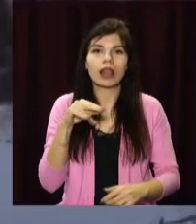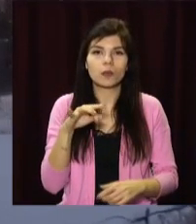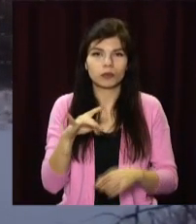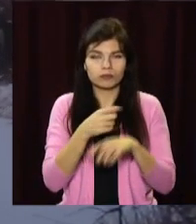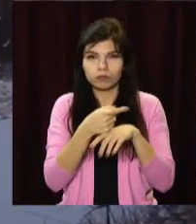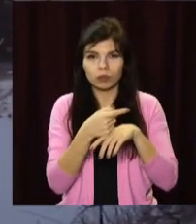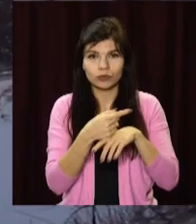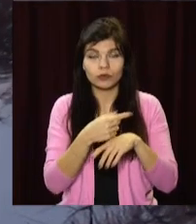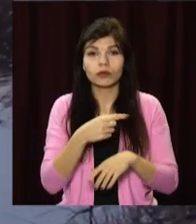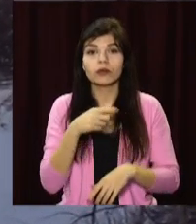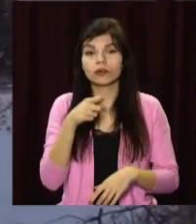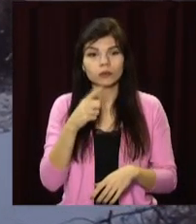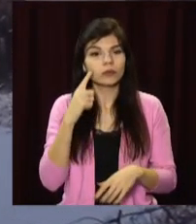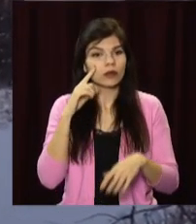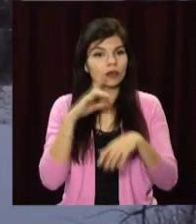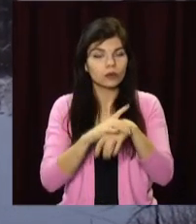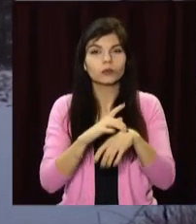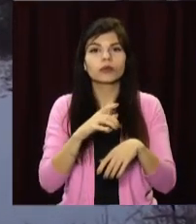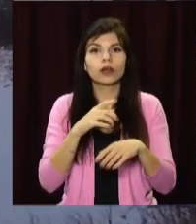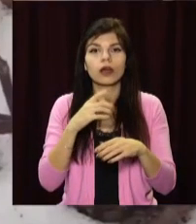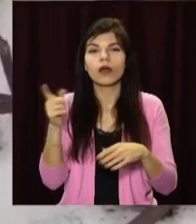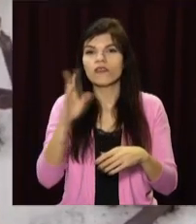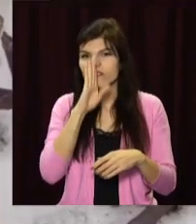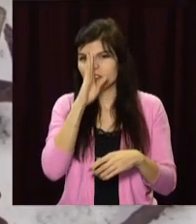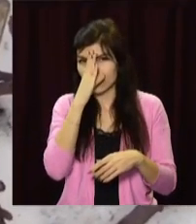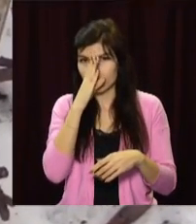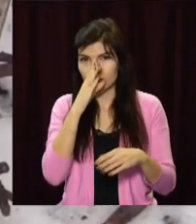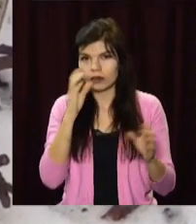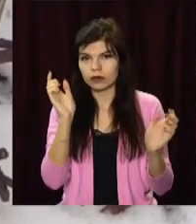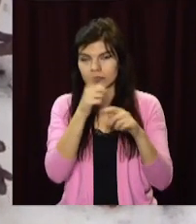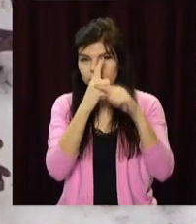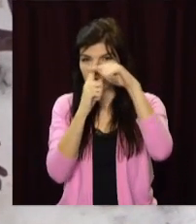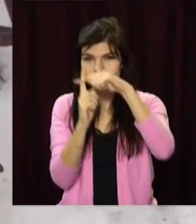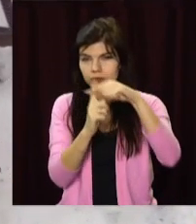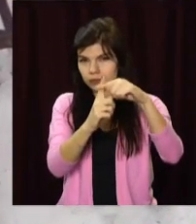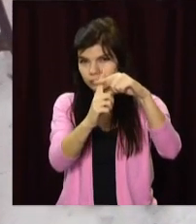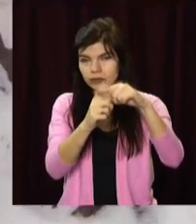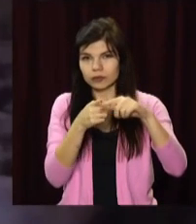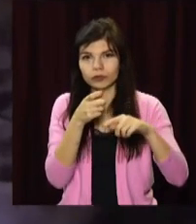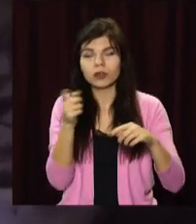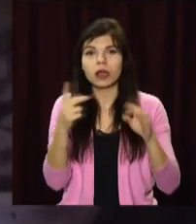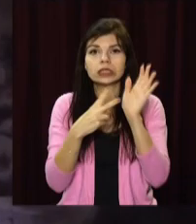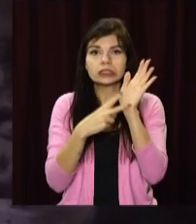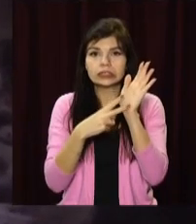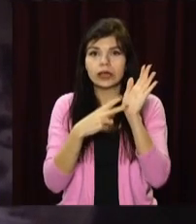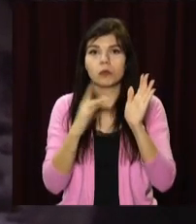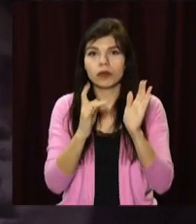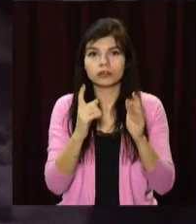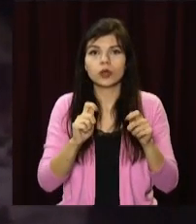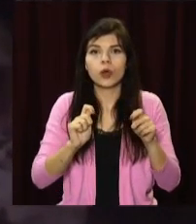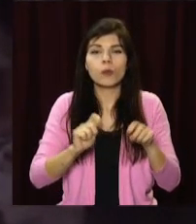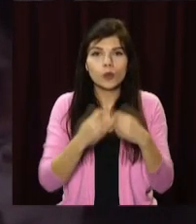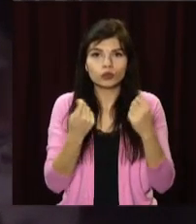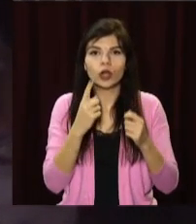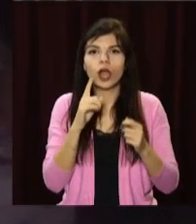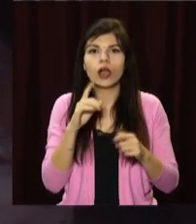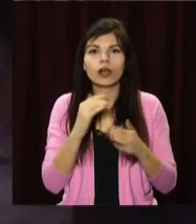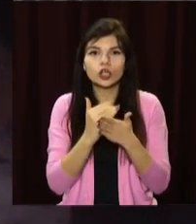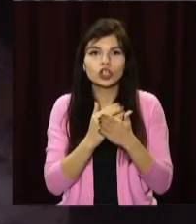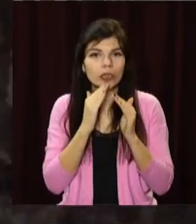та великокаліберного кулемета. У цьому ж районі військові зафіксували ворожого снайпера. Загалом протягом минулої доби ворог 7